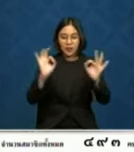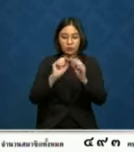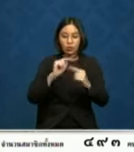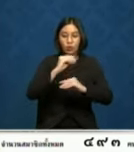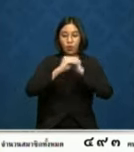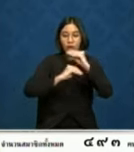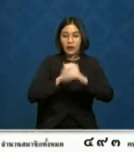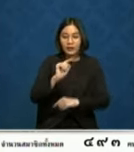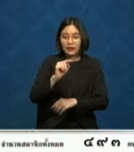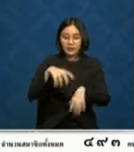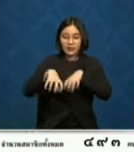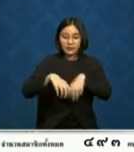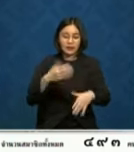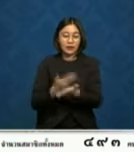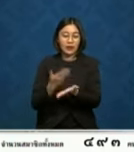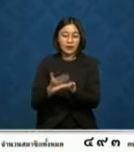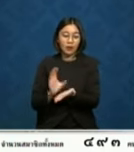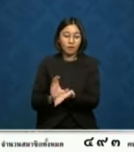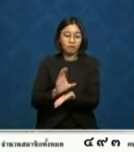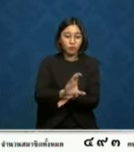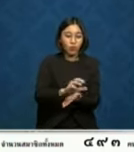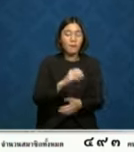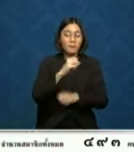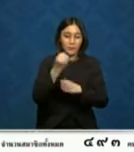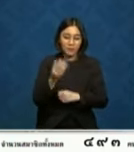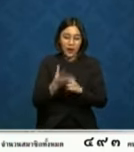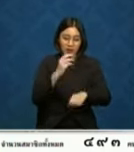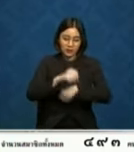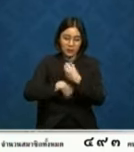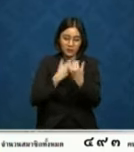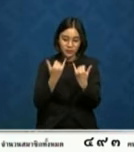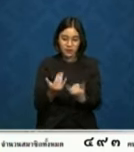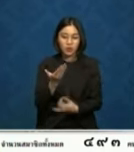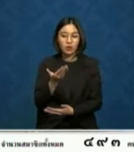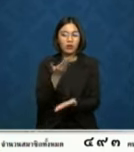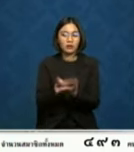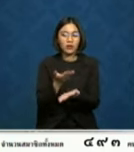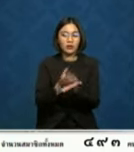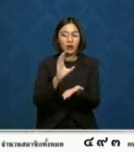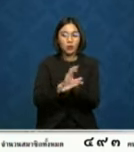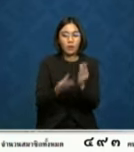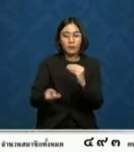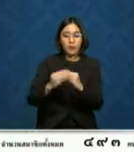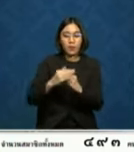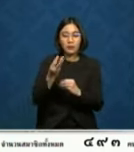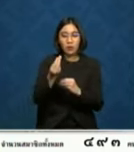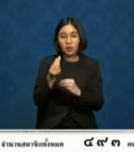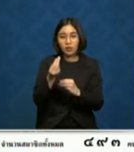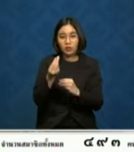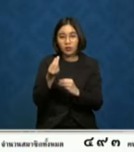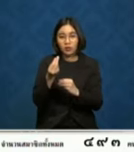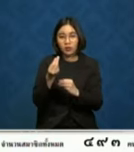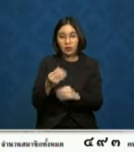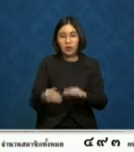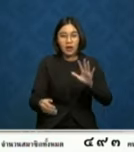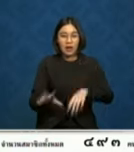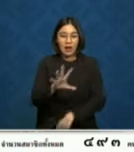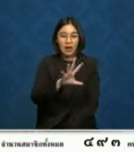โครงการที่ได้รับการจัดสรรงบประมาณเป็นจำนวนมากในปีนี้โดยของบเพิ่มถึง